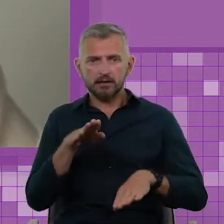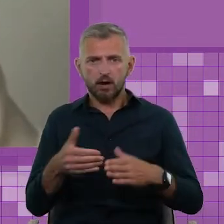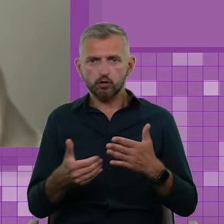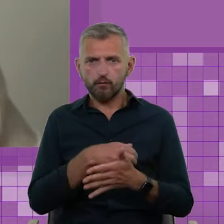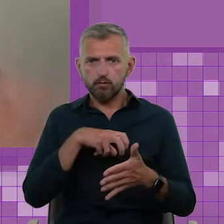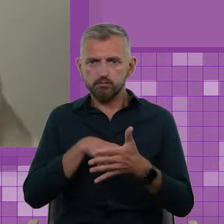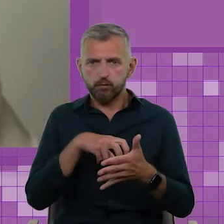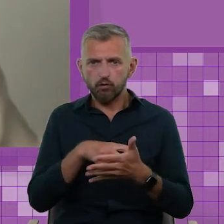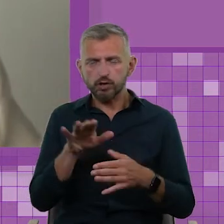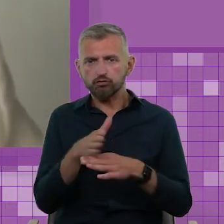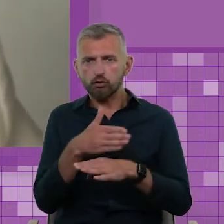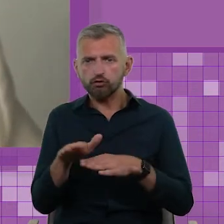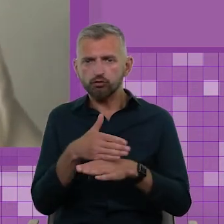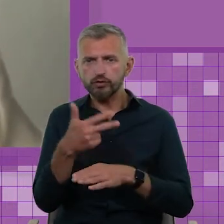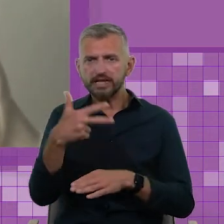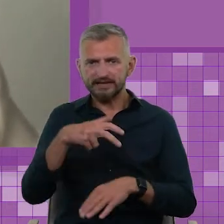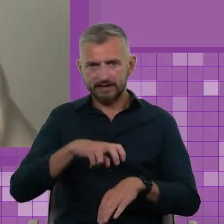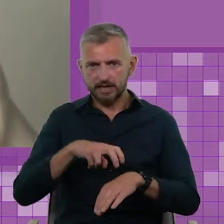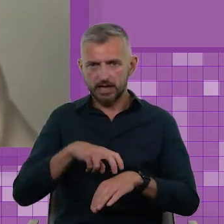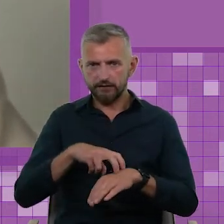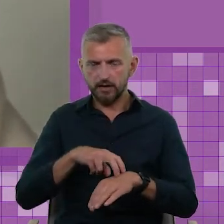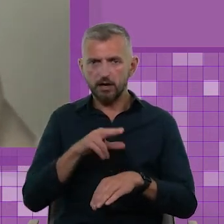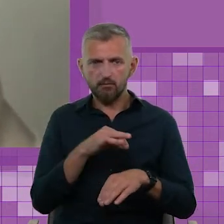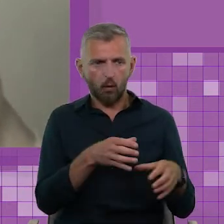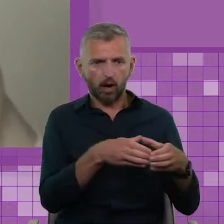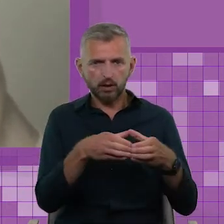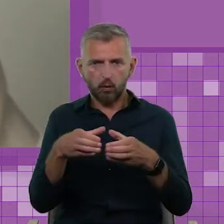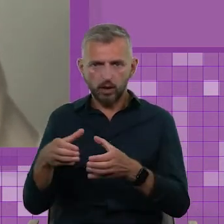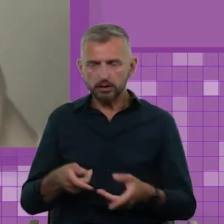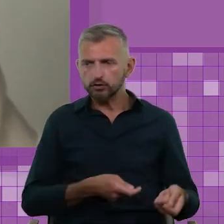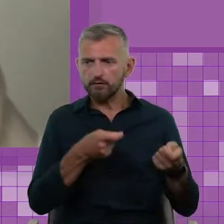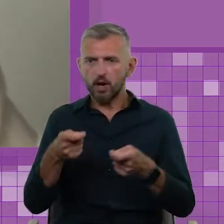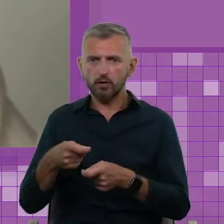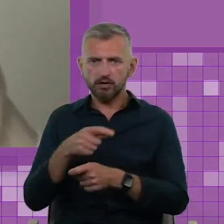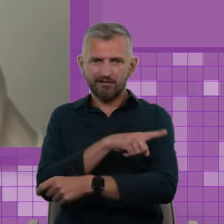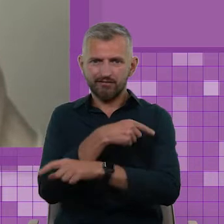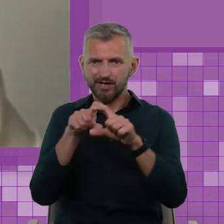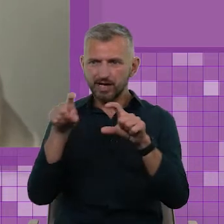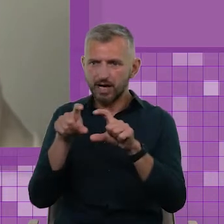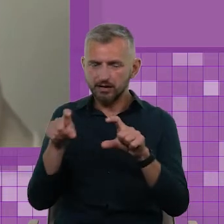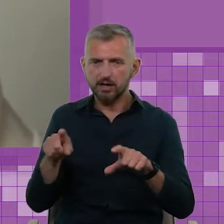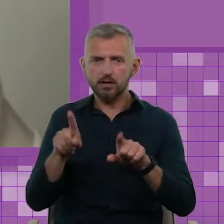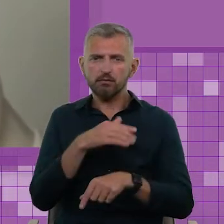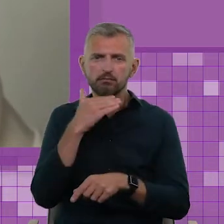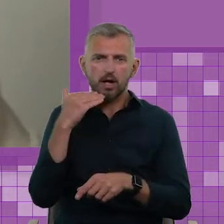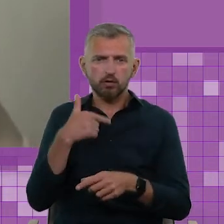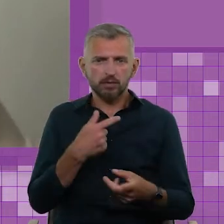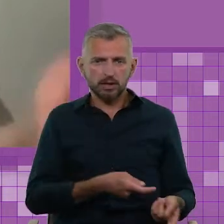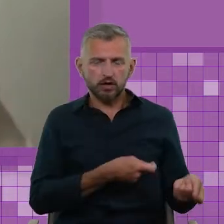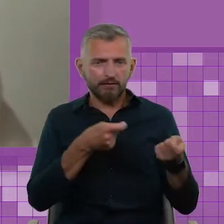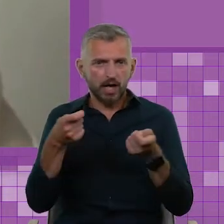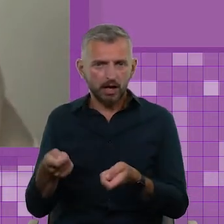пошти сортують 30 лікарів по категоріях, доставляють їх в лікарні. Також велику кількість ми